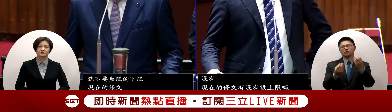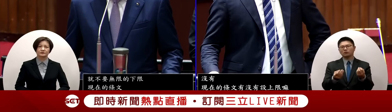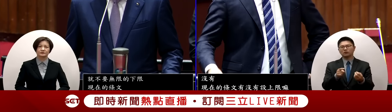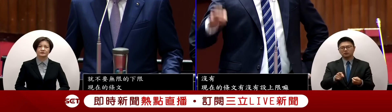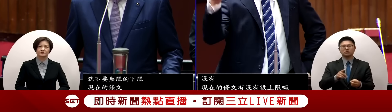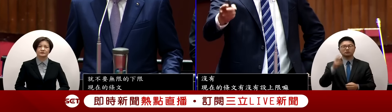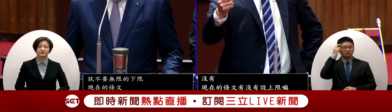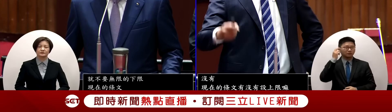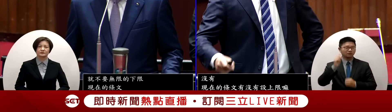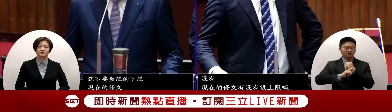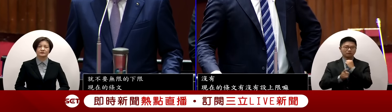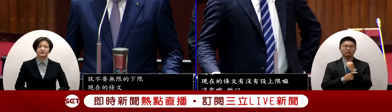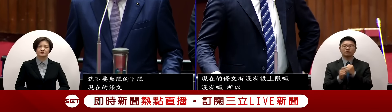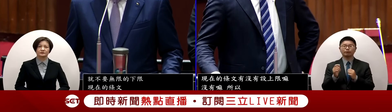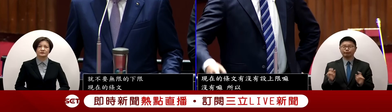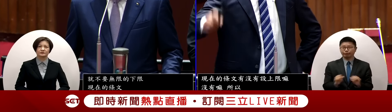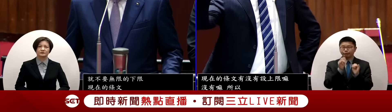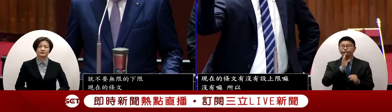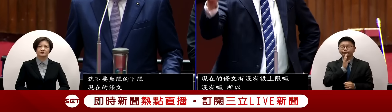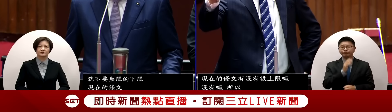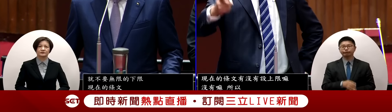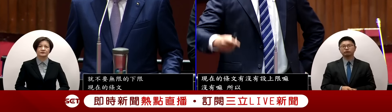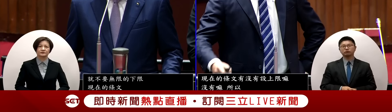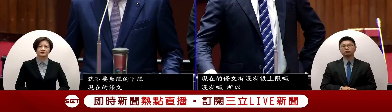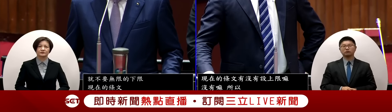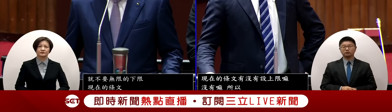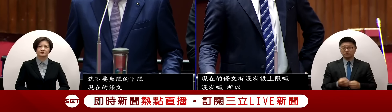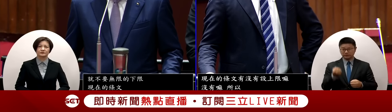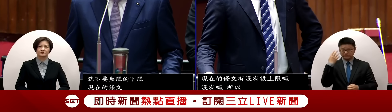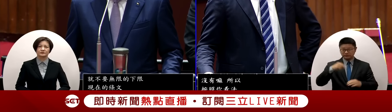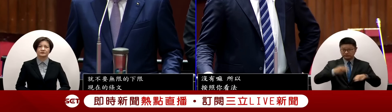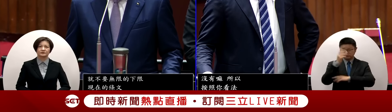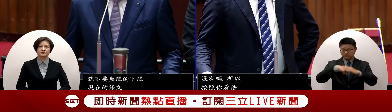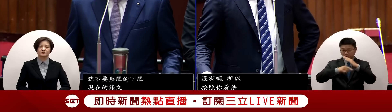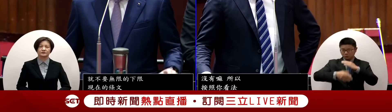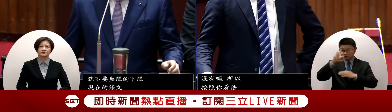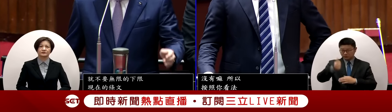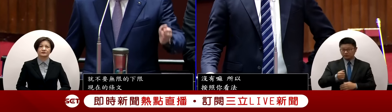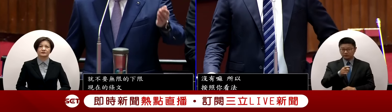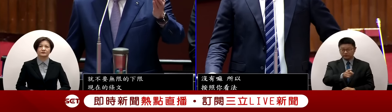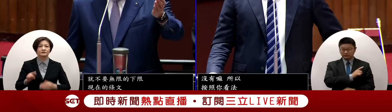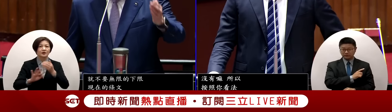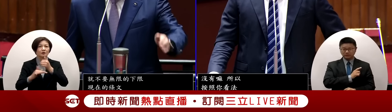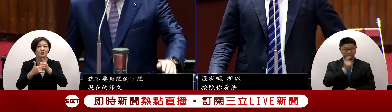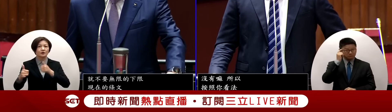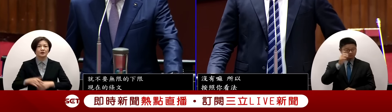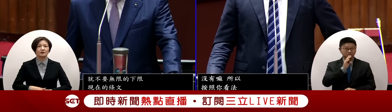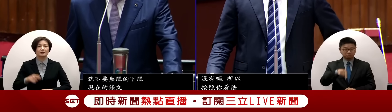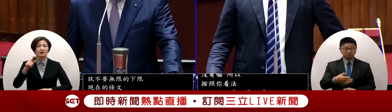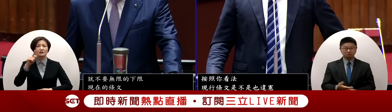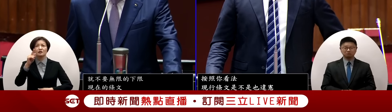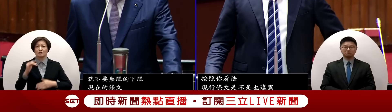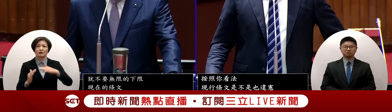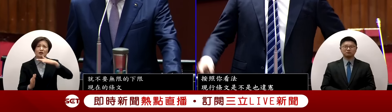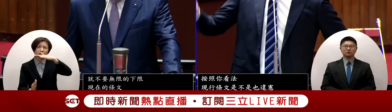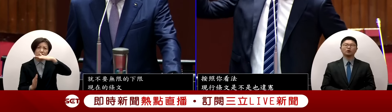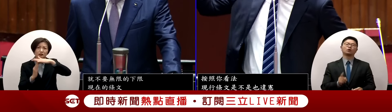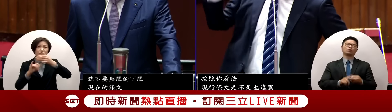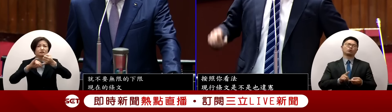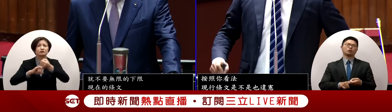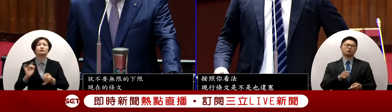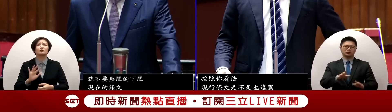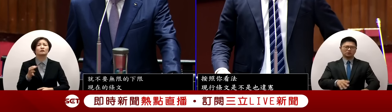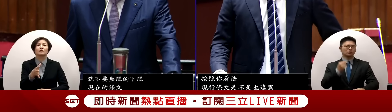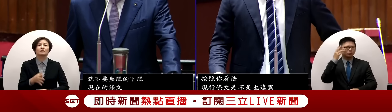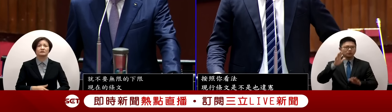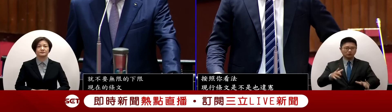宪。我在请教的是，这是不是我们新任行政院院长的法律见解？ 你为什么不设上限呢？ 哦，对嘛，所以你认为